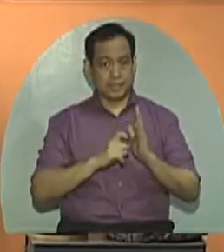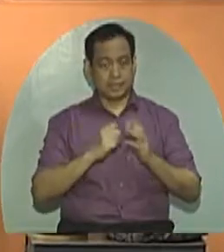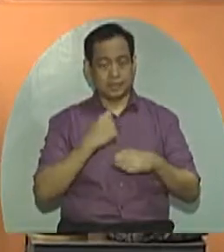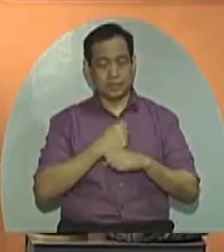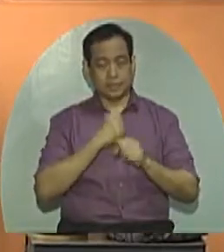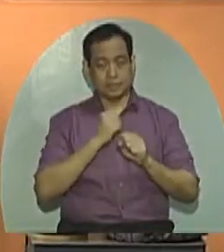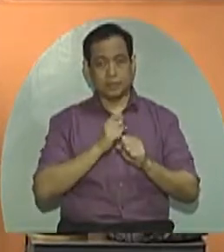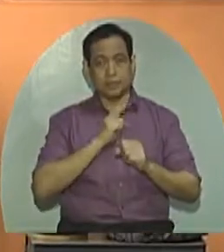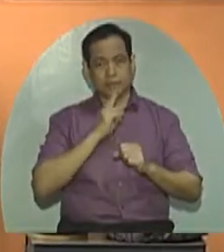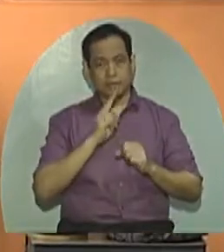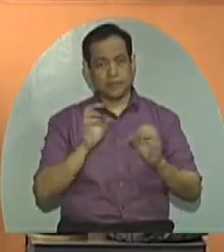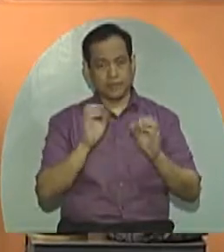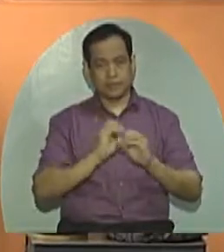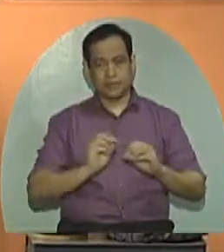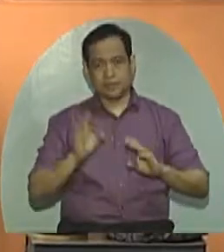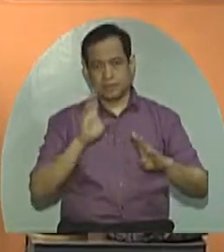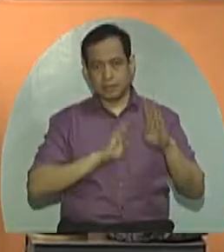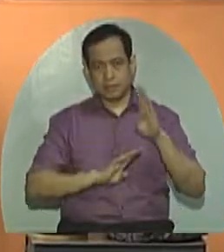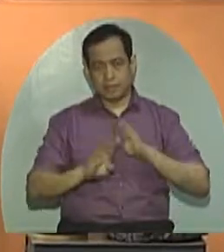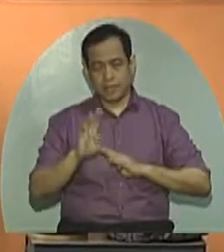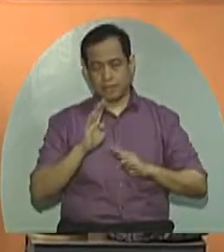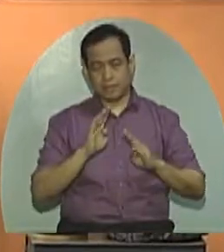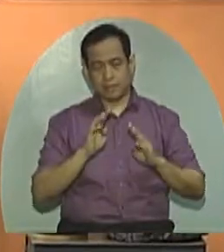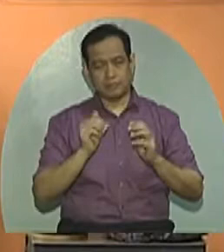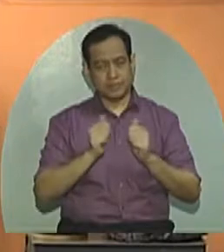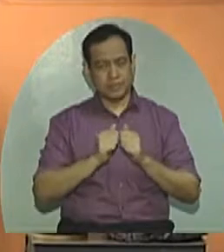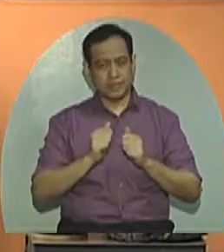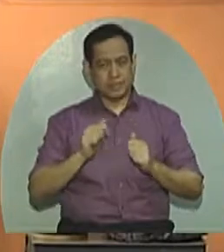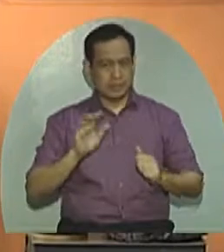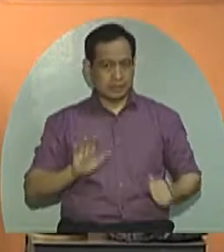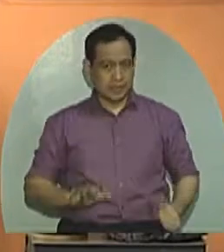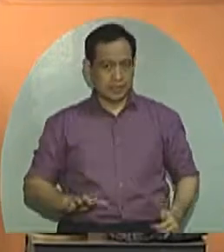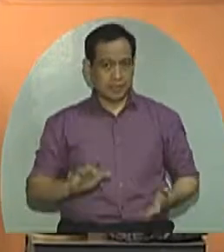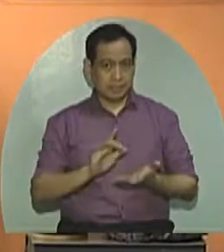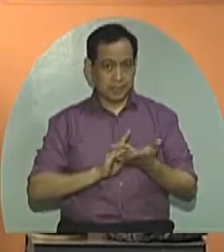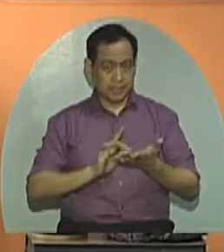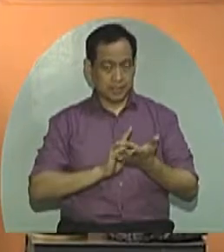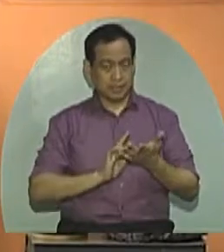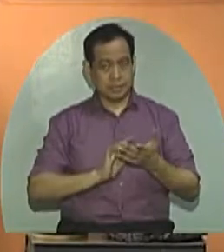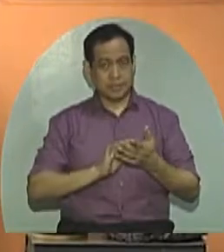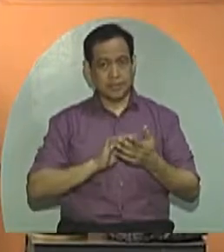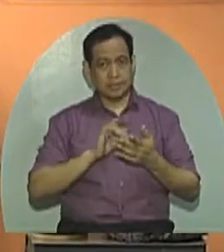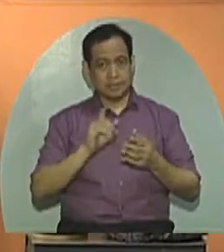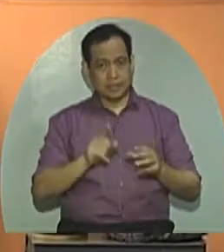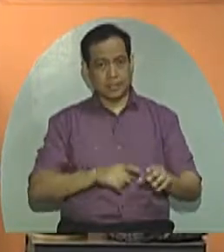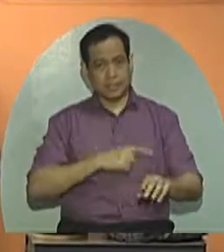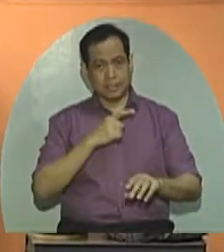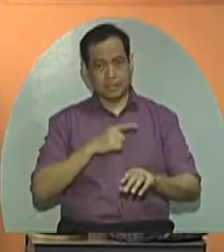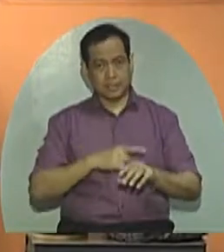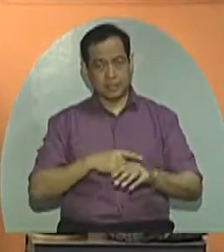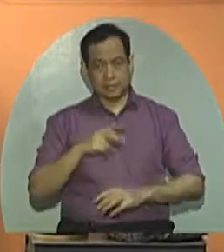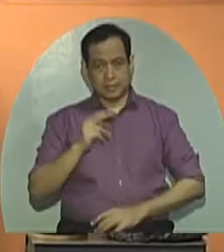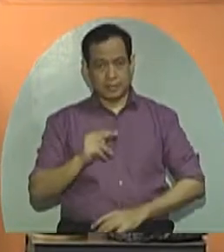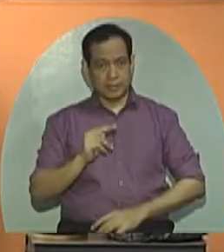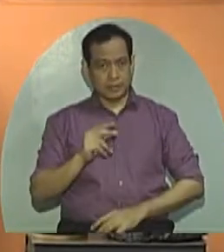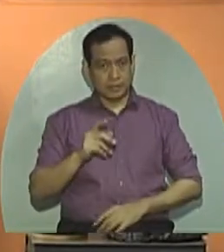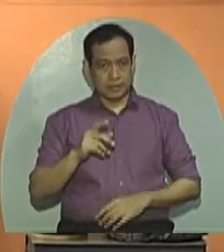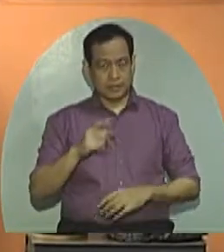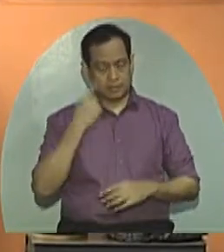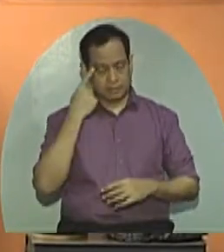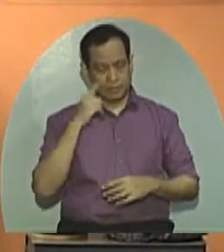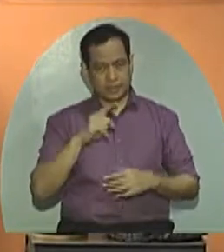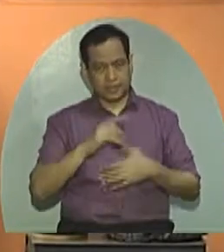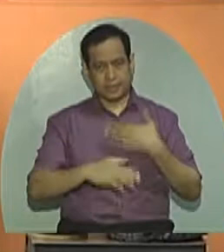Ito'y para masiguro na walang komplikasyon sa kanyang gamutan. Mahaba-haba pa rin